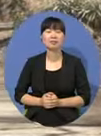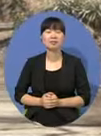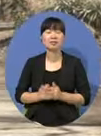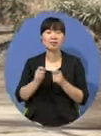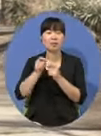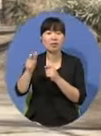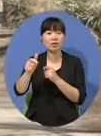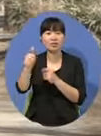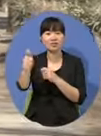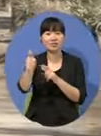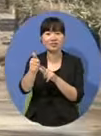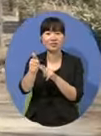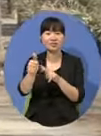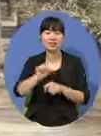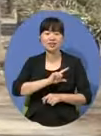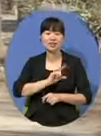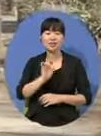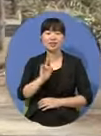멀리 보이는 양진혁 선수.